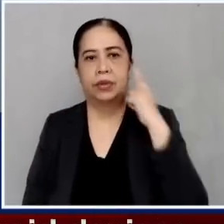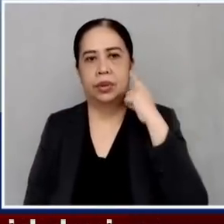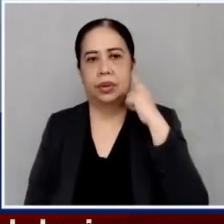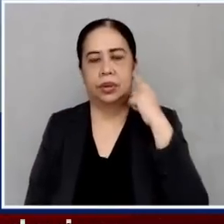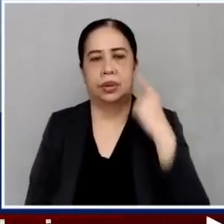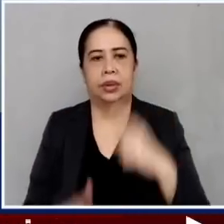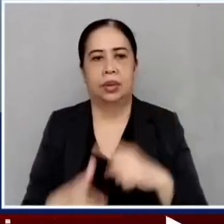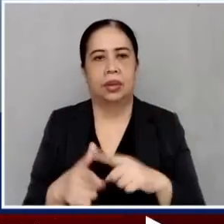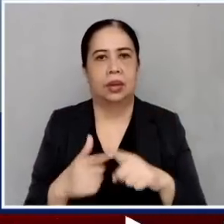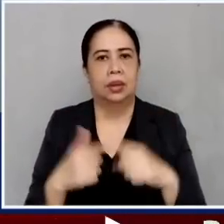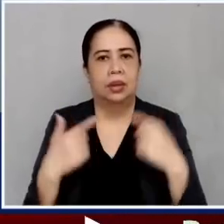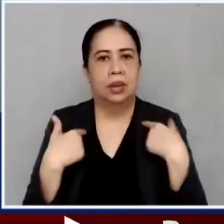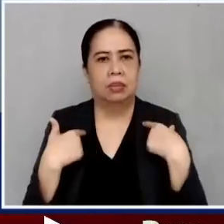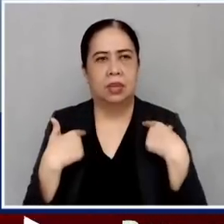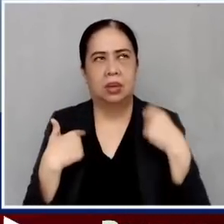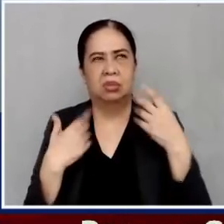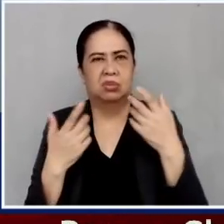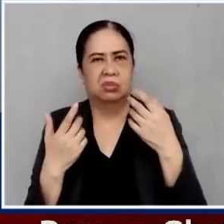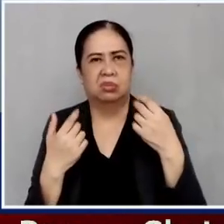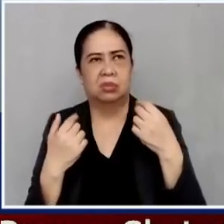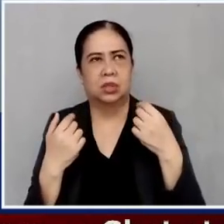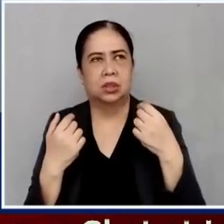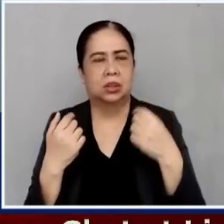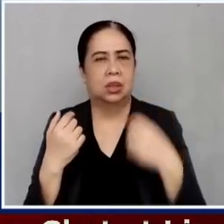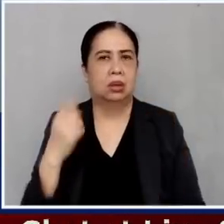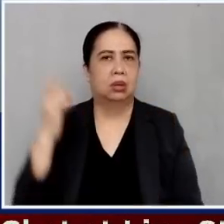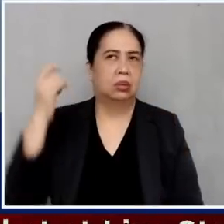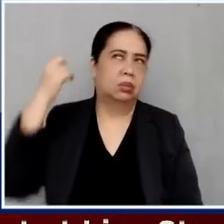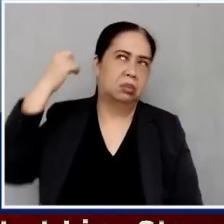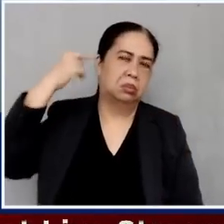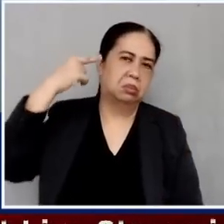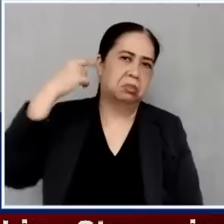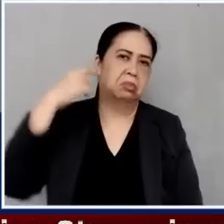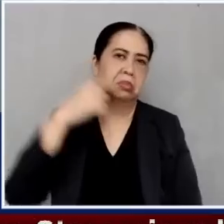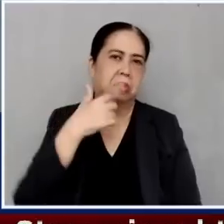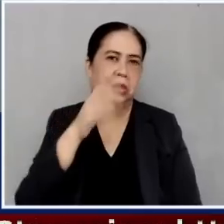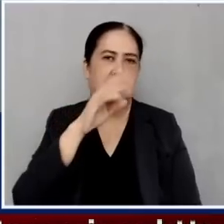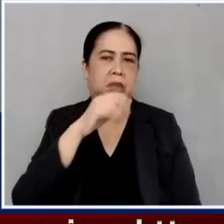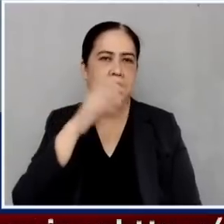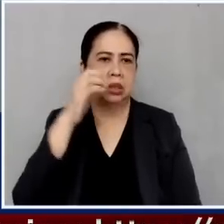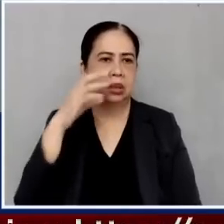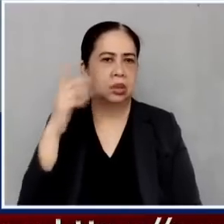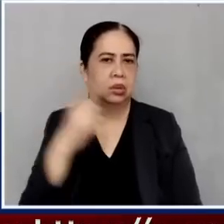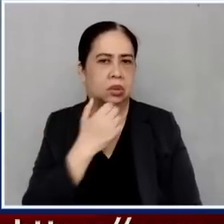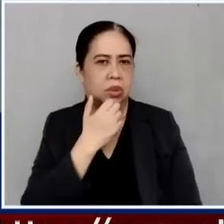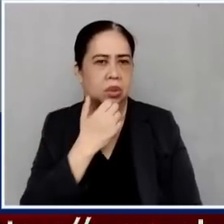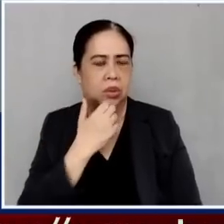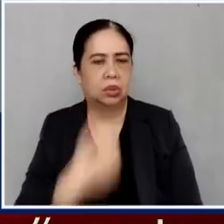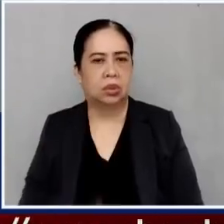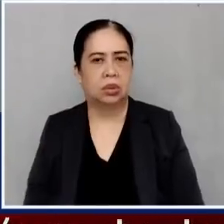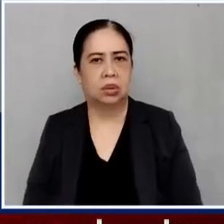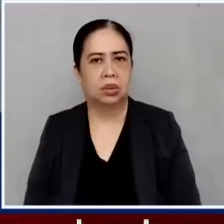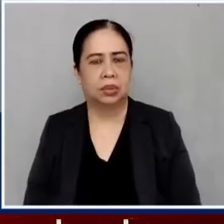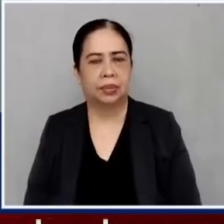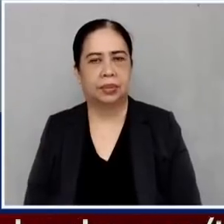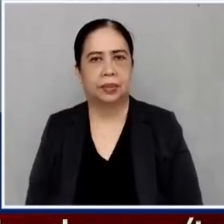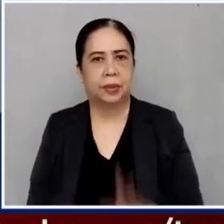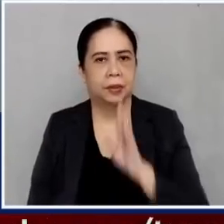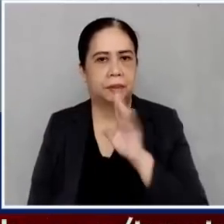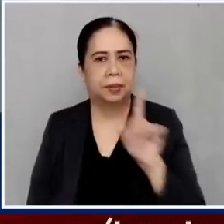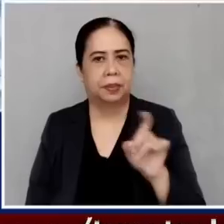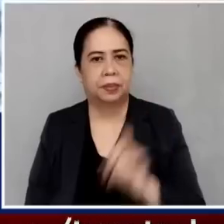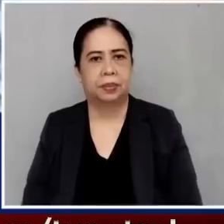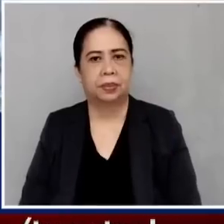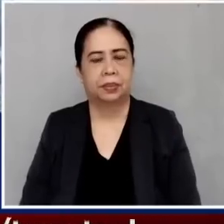daw nahulog sa right teeth daw. Hindi siya dito nagtatrabaho. Ni po siya sa chali, kung solo.